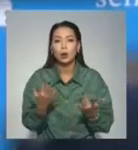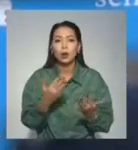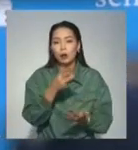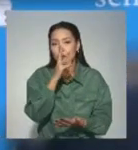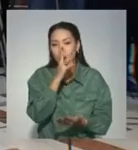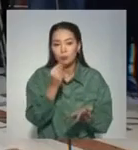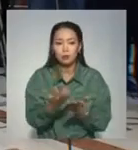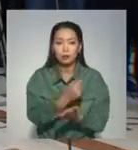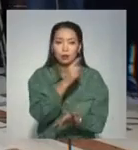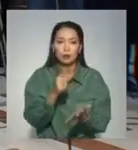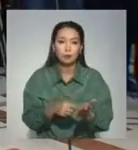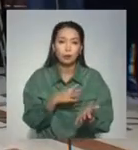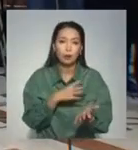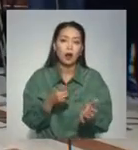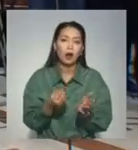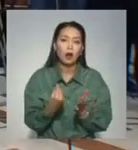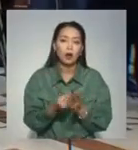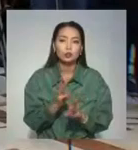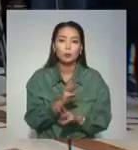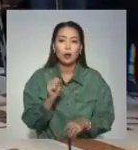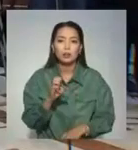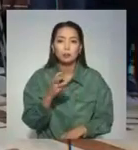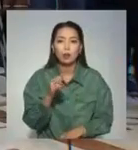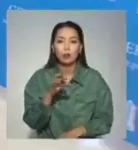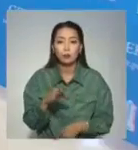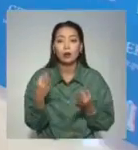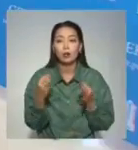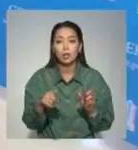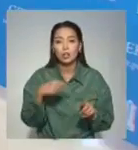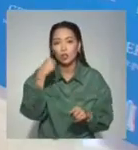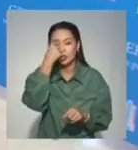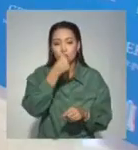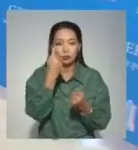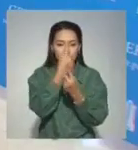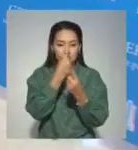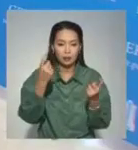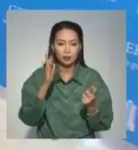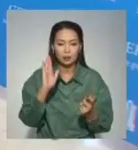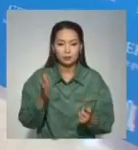табатын сұрадық. Қаржы министрі Әлихан Смайылов рұқсат берсе, келесі жолы жариялайтынын айтты.